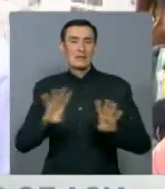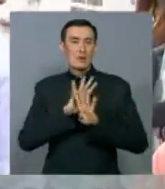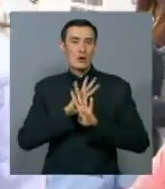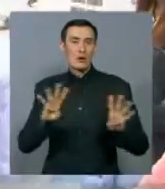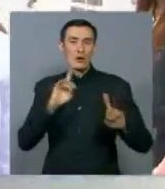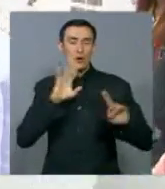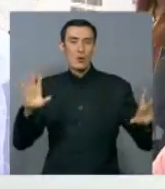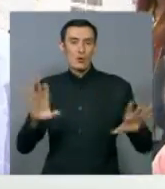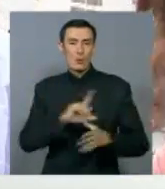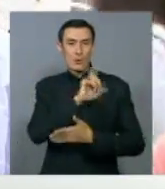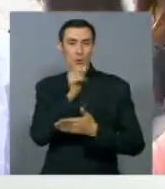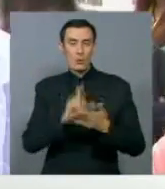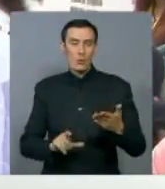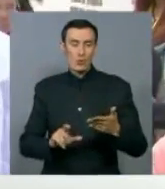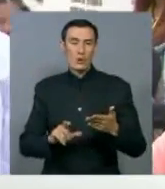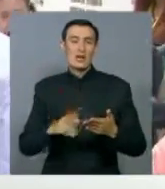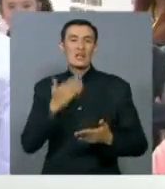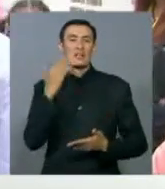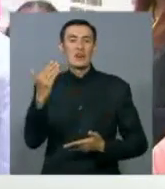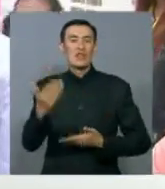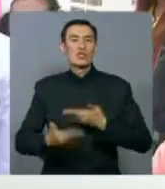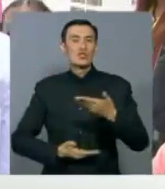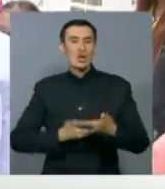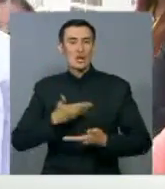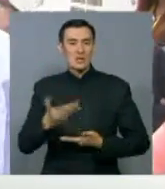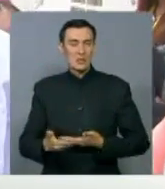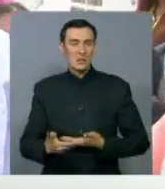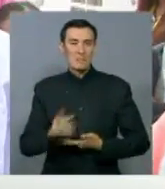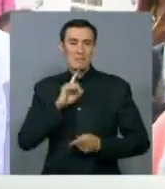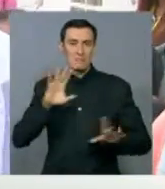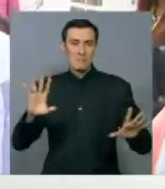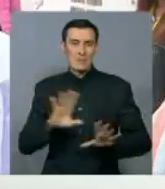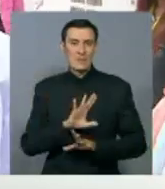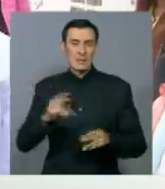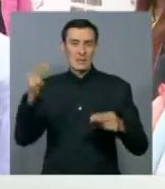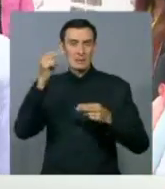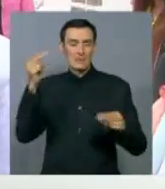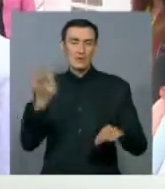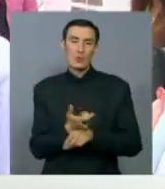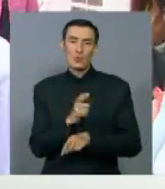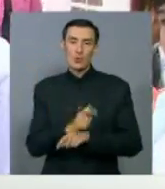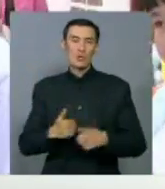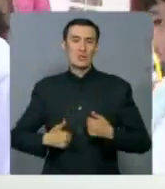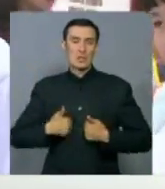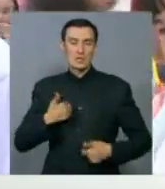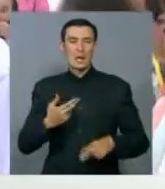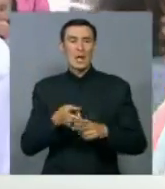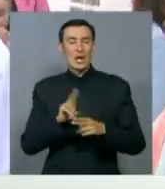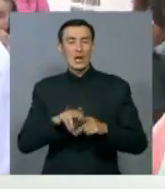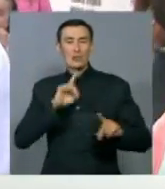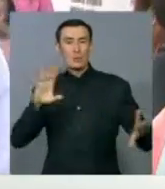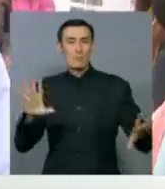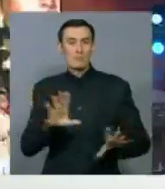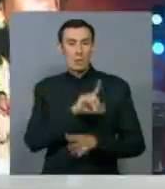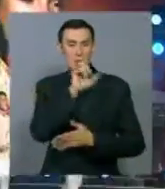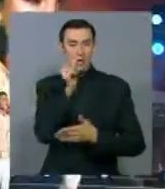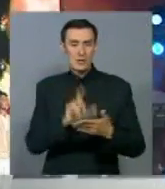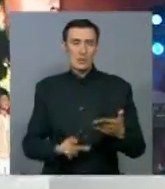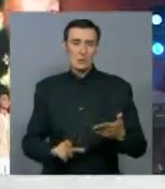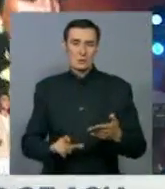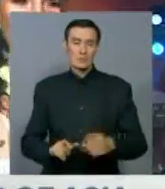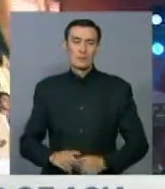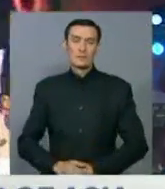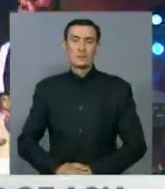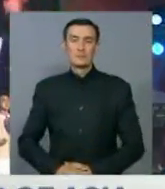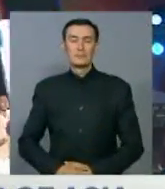будет исполнять песню Батырхана Шукенова «Твои шаги». Мы очень горды, что поем песню такого великого человека.